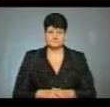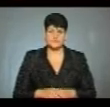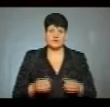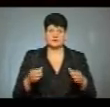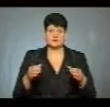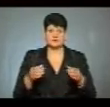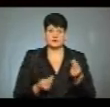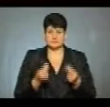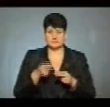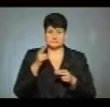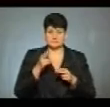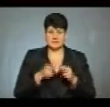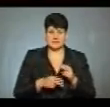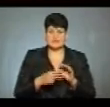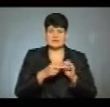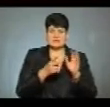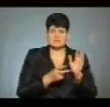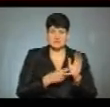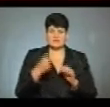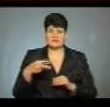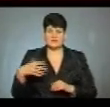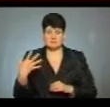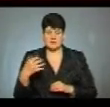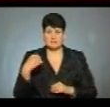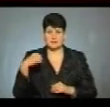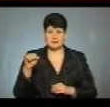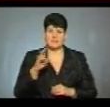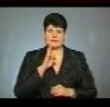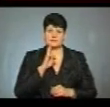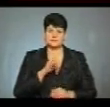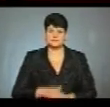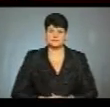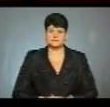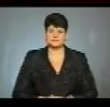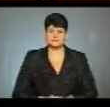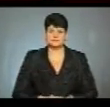Партія завершується з рахунком 17-25 перемогою кременчан.